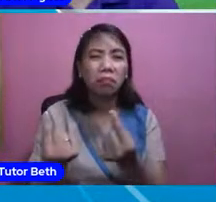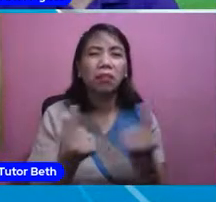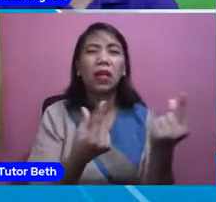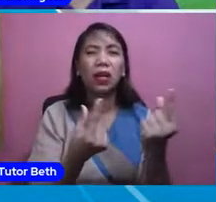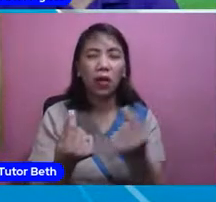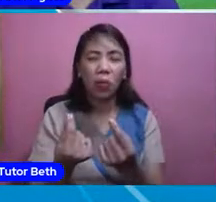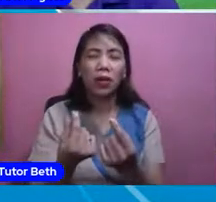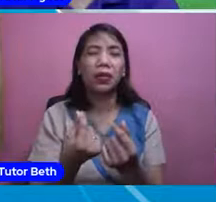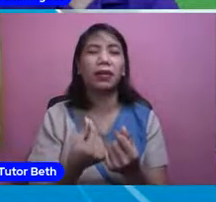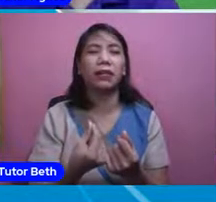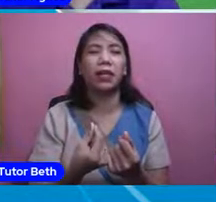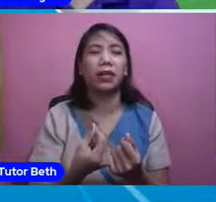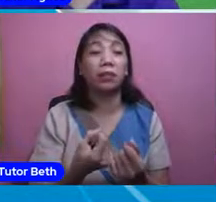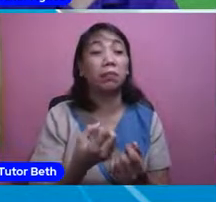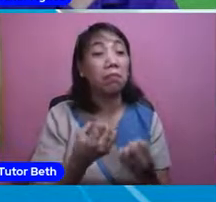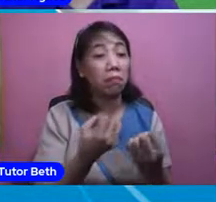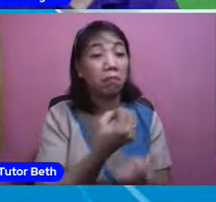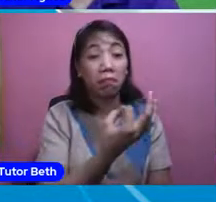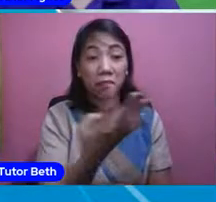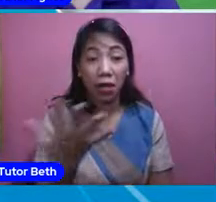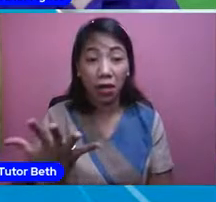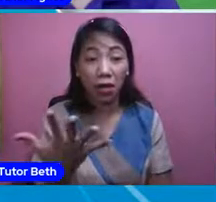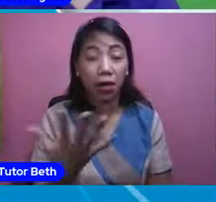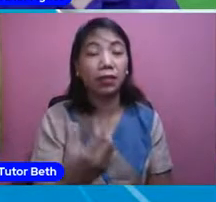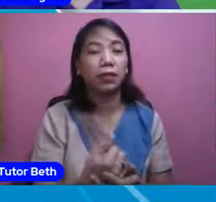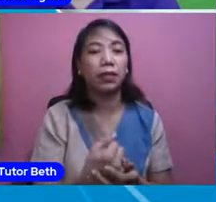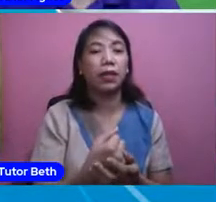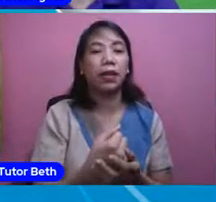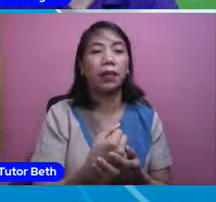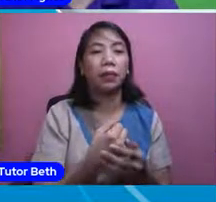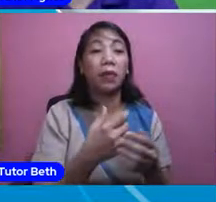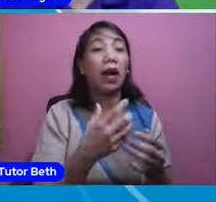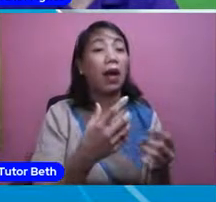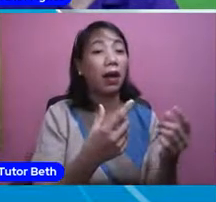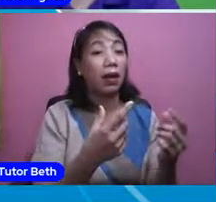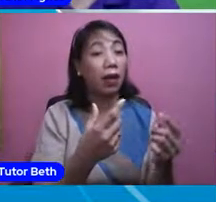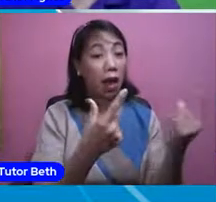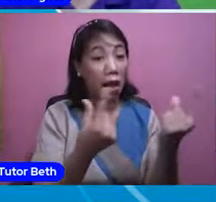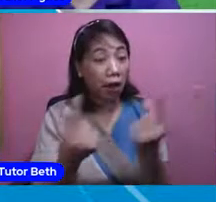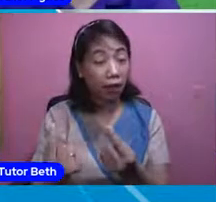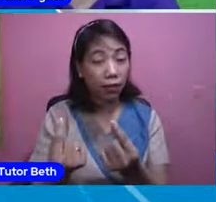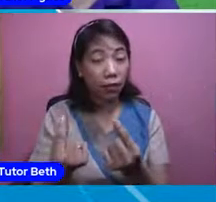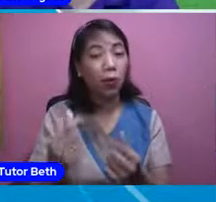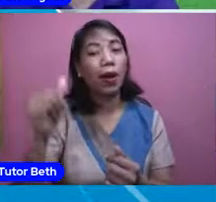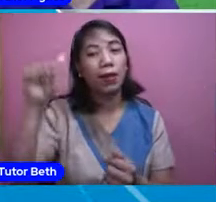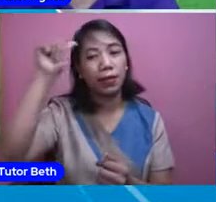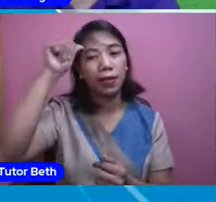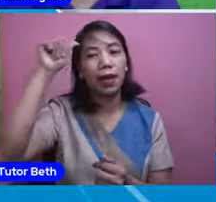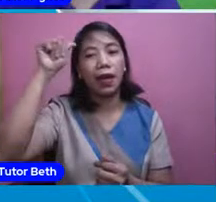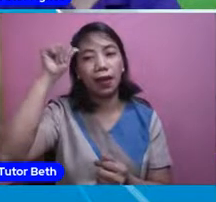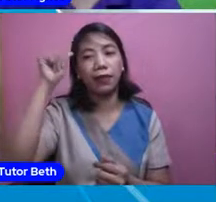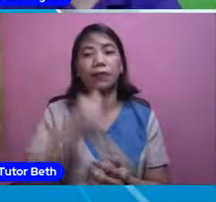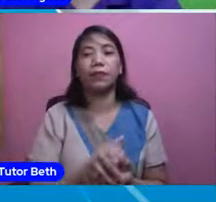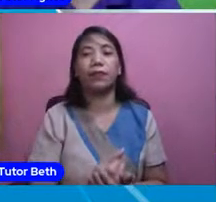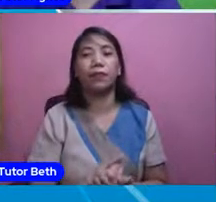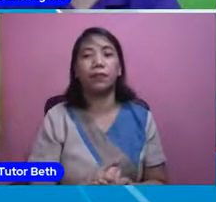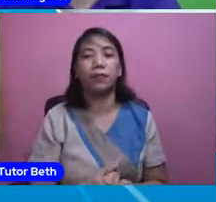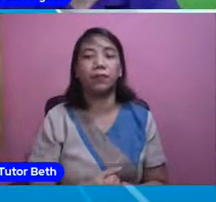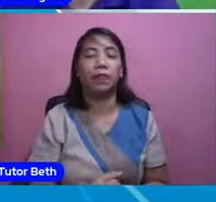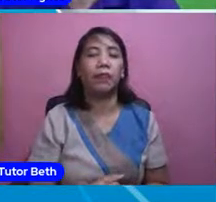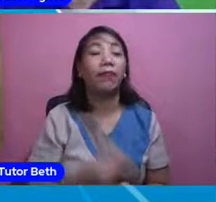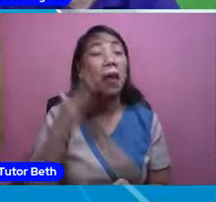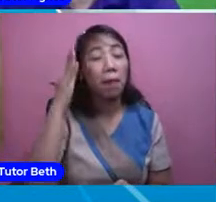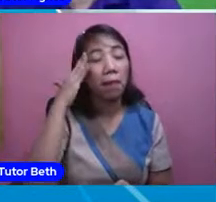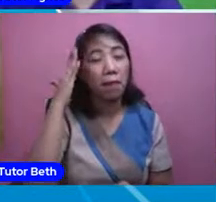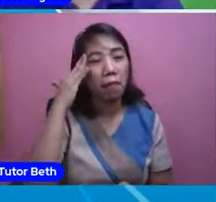nagagawa ni Alvin sa ngayon. So yung tatay daw niya noon, sa murang edad din, marunong na rin magligpit ng